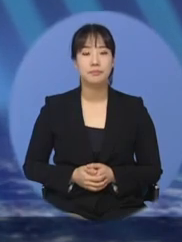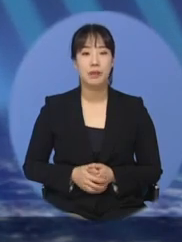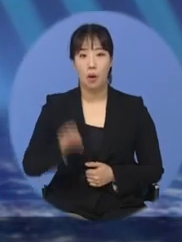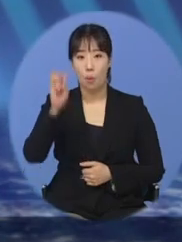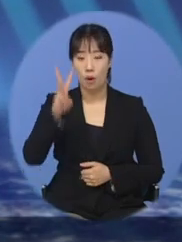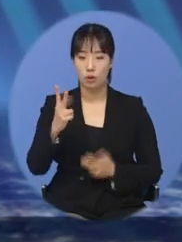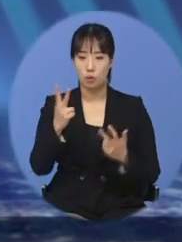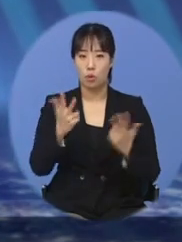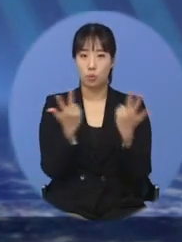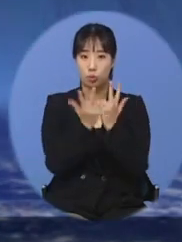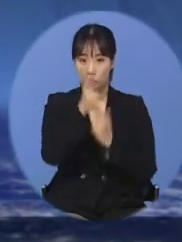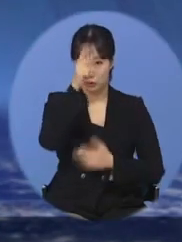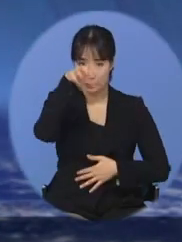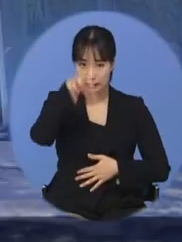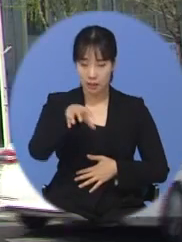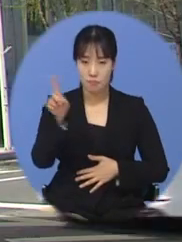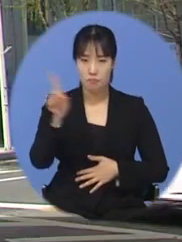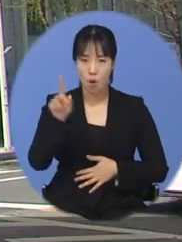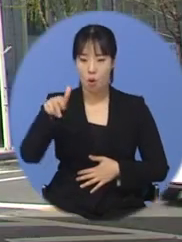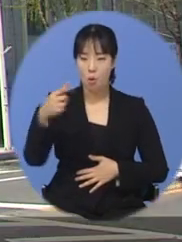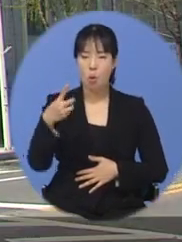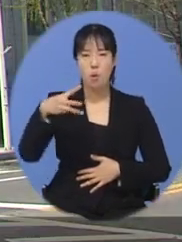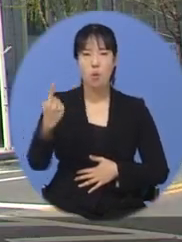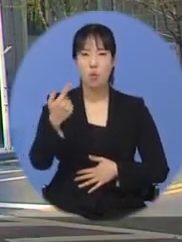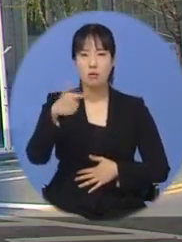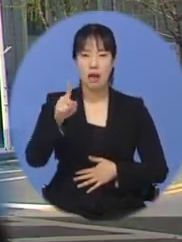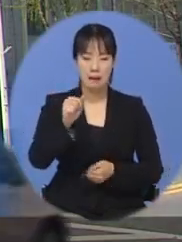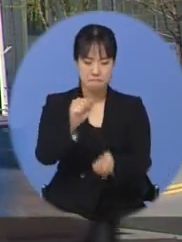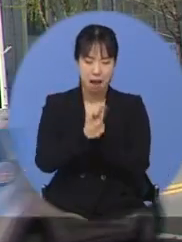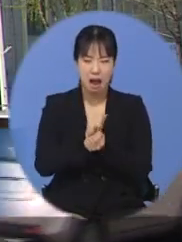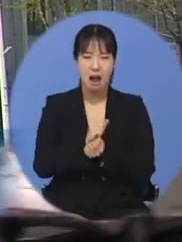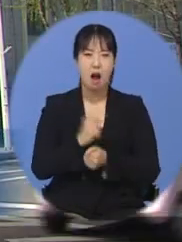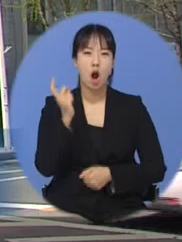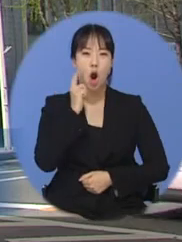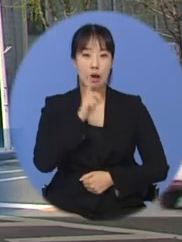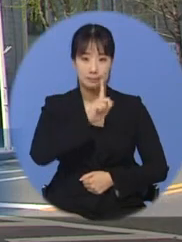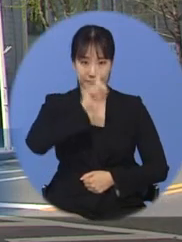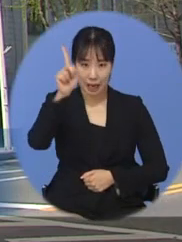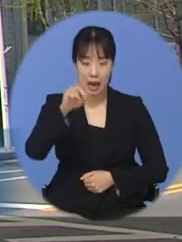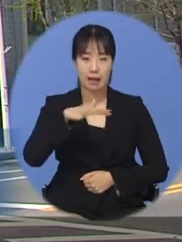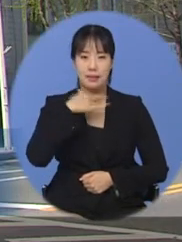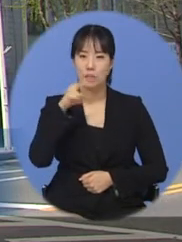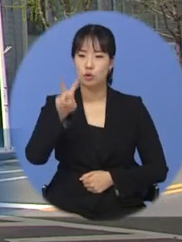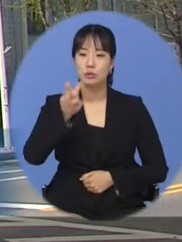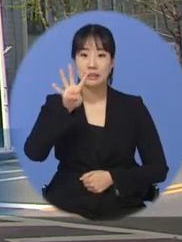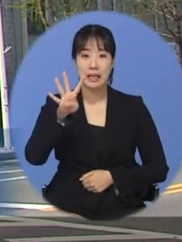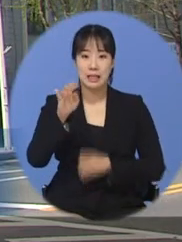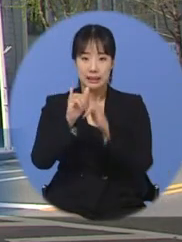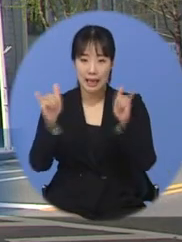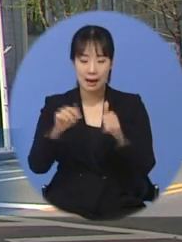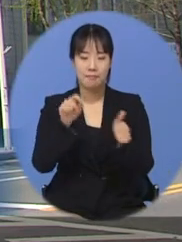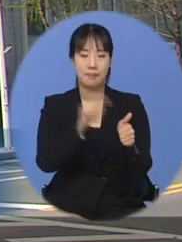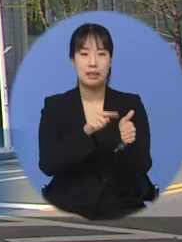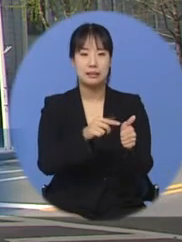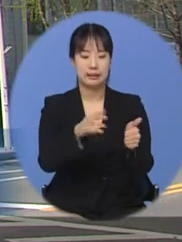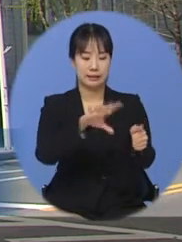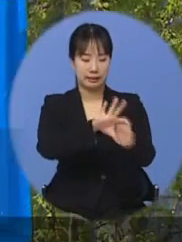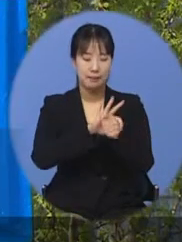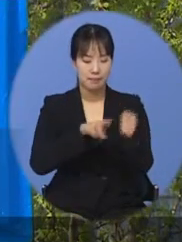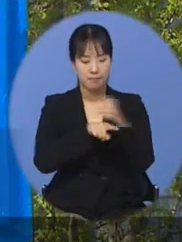광주 북부경찰서는 신종 코로나 바이러스에 걸린 것처럼 거짓 신고한 혐의로 24살의 A씨를 입건해서 조사하고